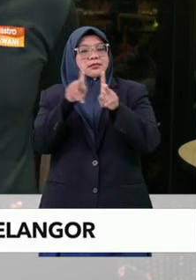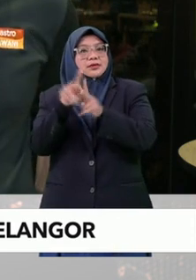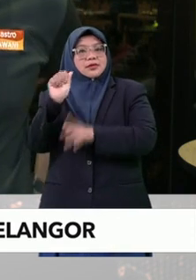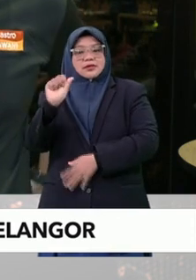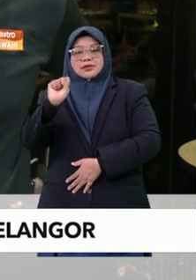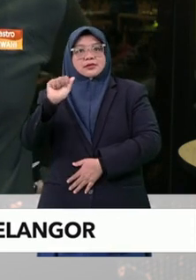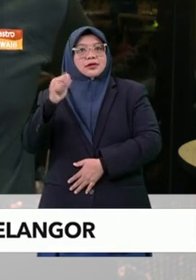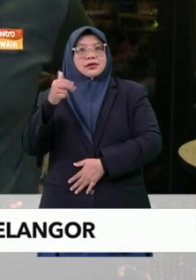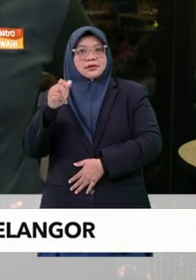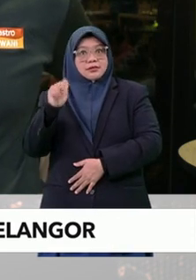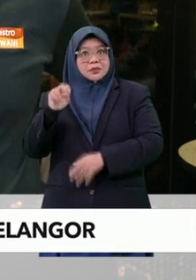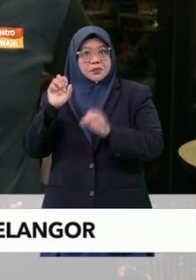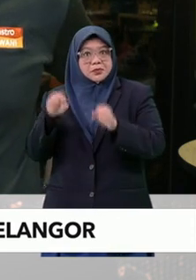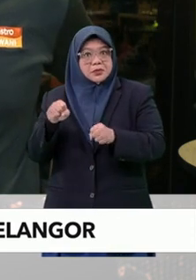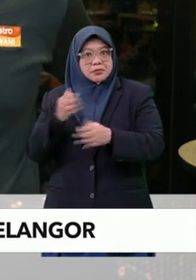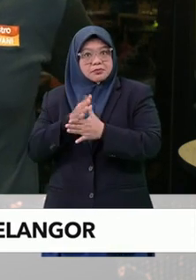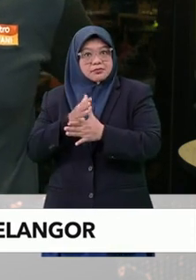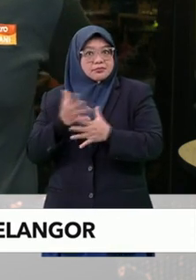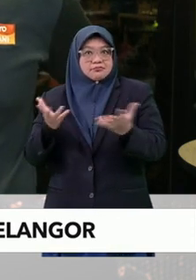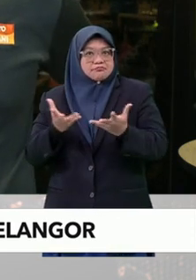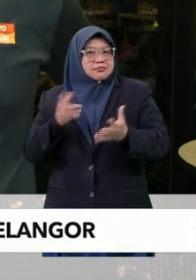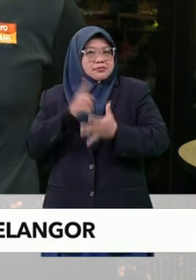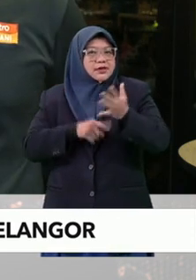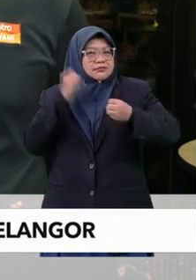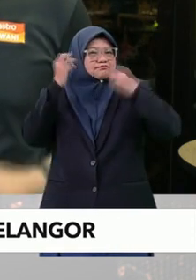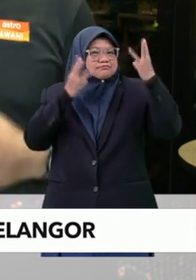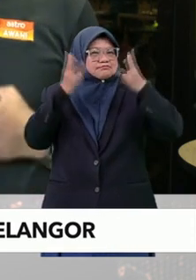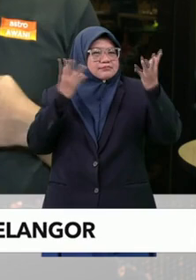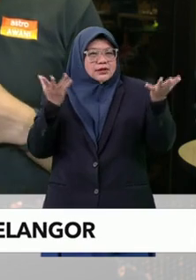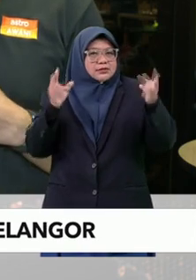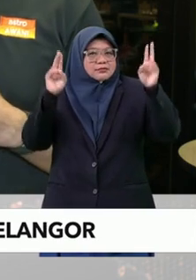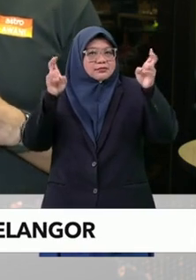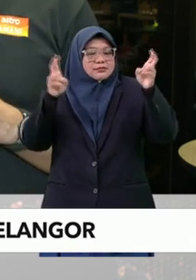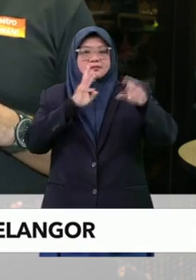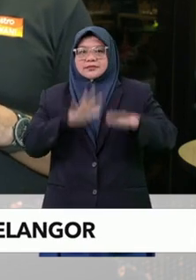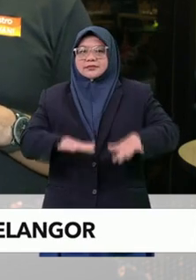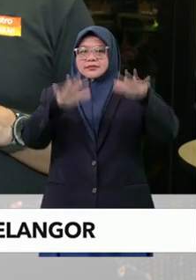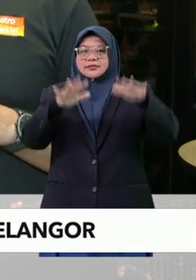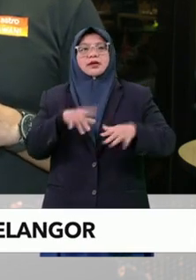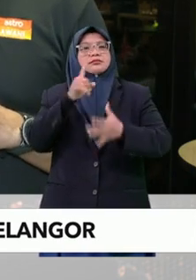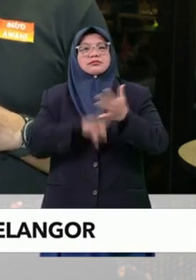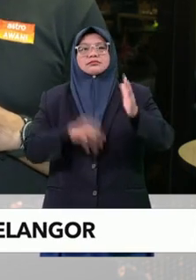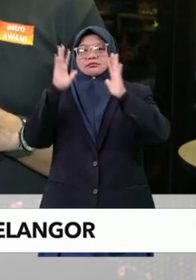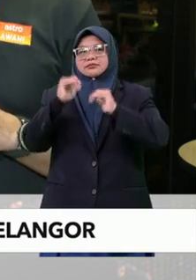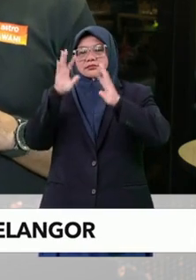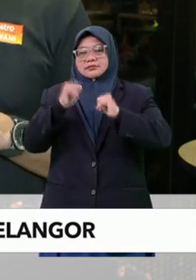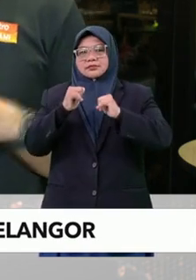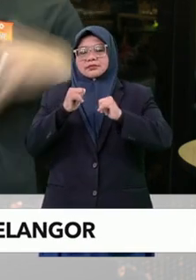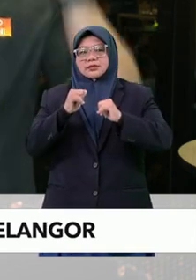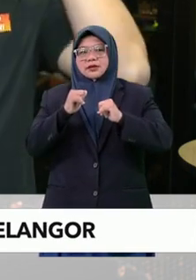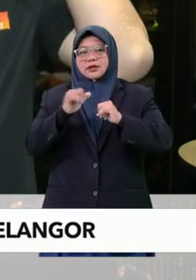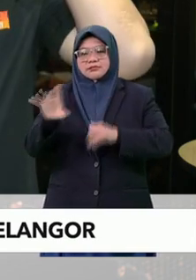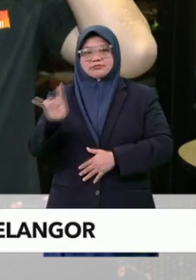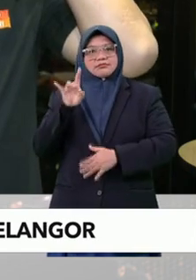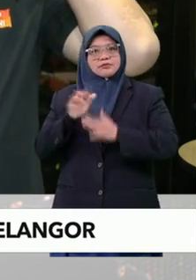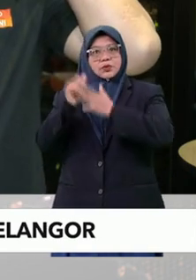di Kuala Selangor fungsikan sedikit mengenai kebimbangan mereka mengenai dengan isu banjir apa yang mereka harapkan daripada pemimpin yang bakal